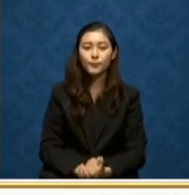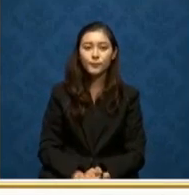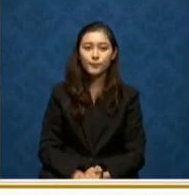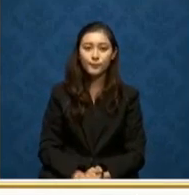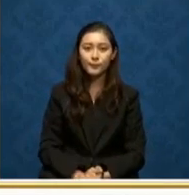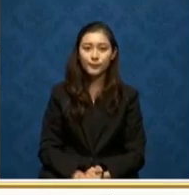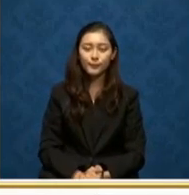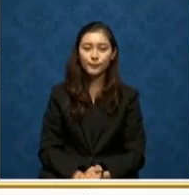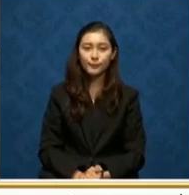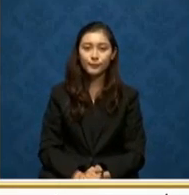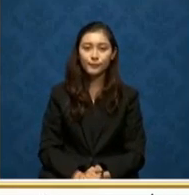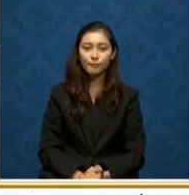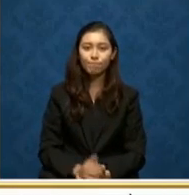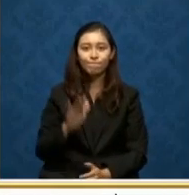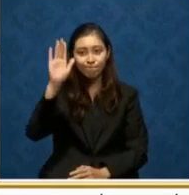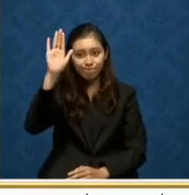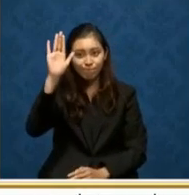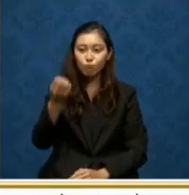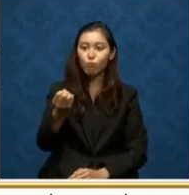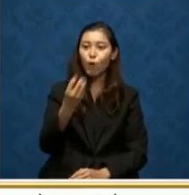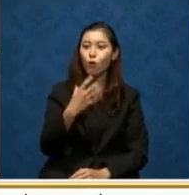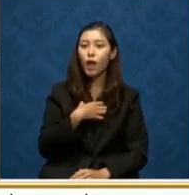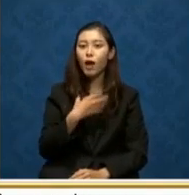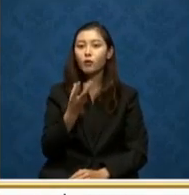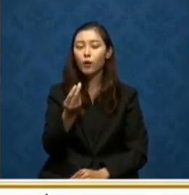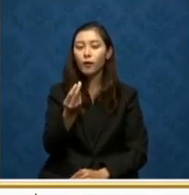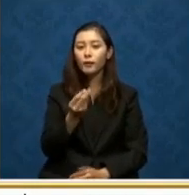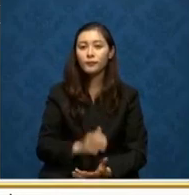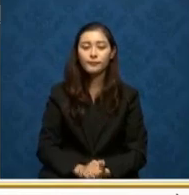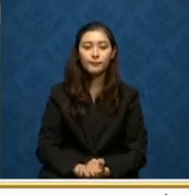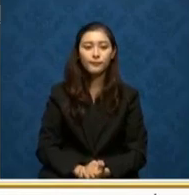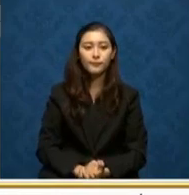ท่านสมาชิกเสนอจำนวนกรรมการเชิญครับ